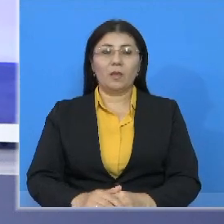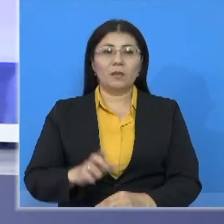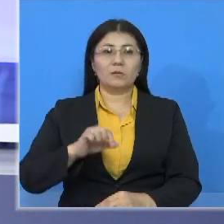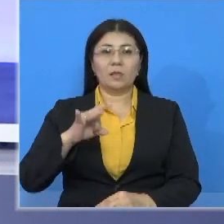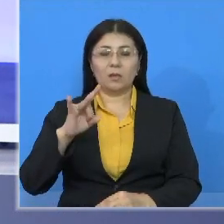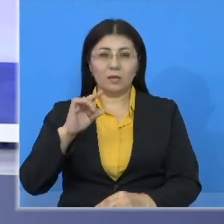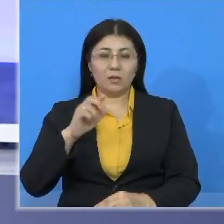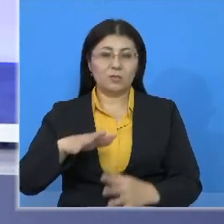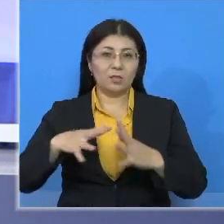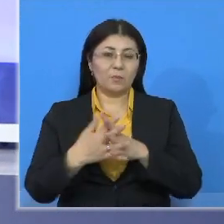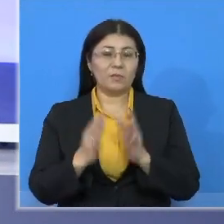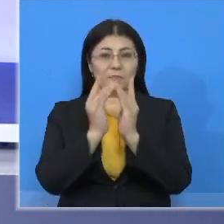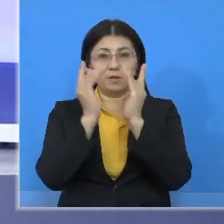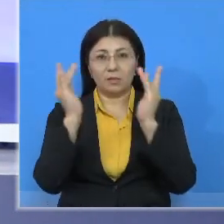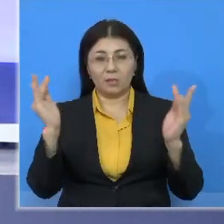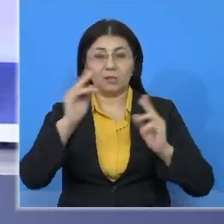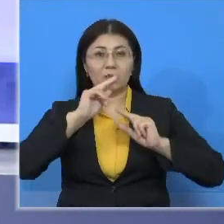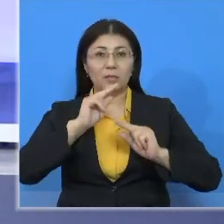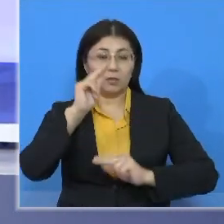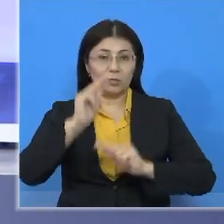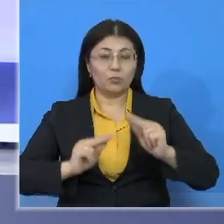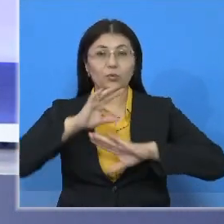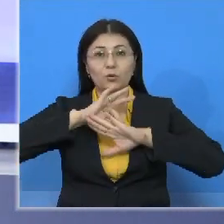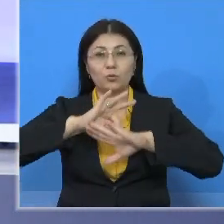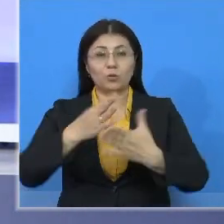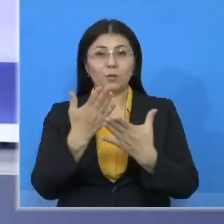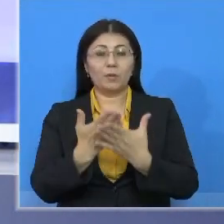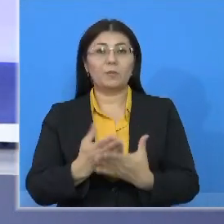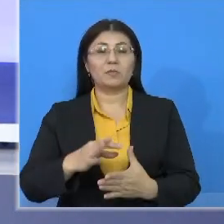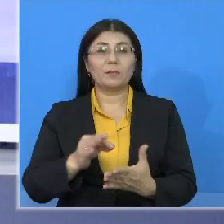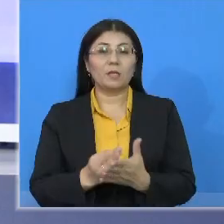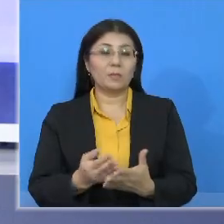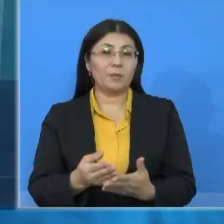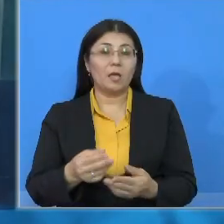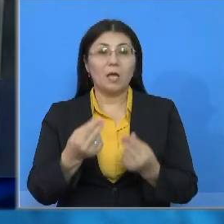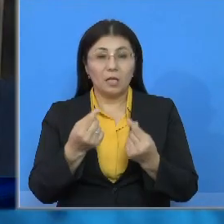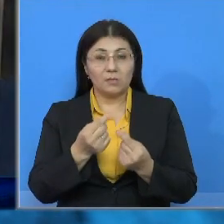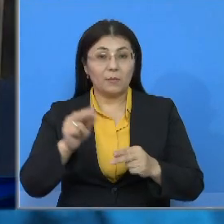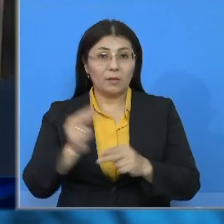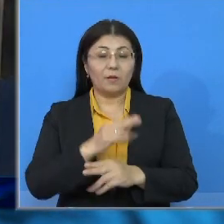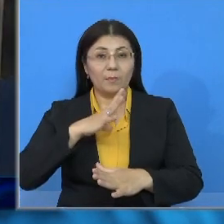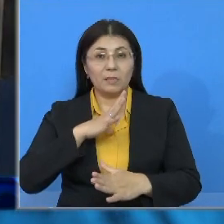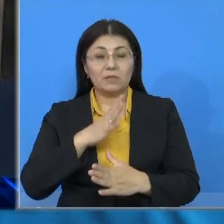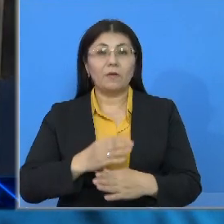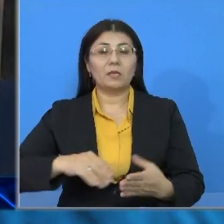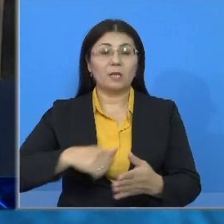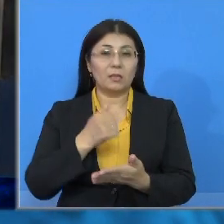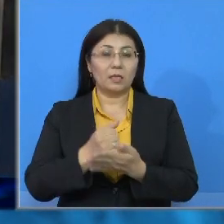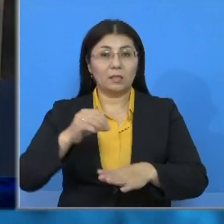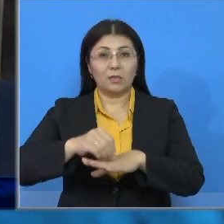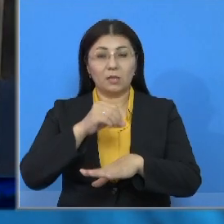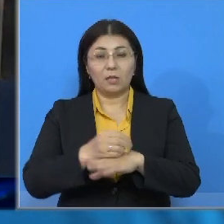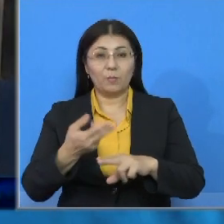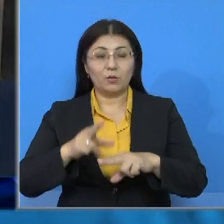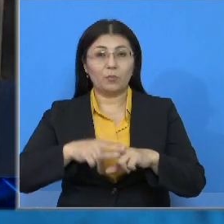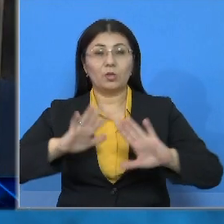Речни тұрғына лавындағы көпір қайта күрделі жөндеуден өтет, ал бұйыл ой шыңғыры ғана жөнге келтірледі. Облыс әкімі тұрғындардың шағымнан соң